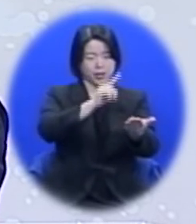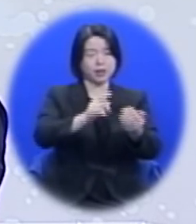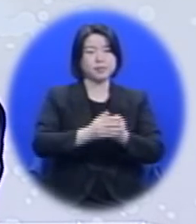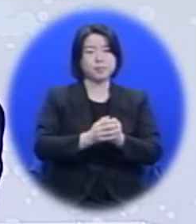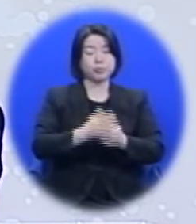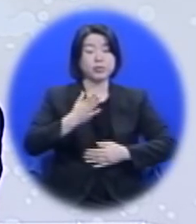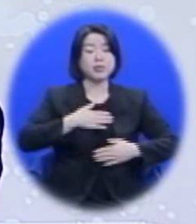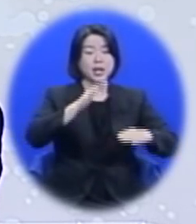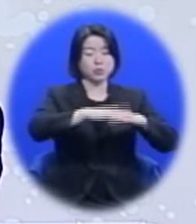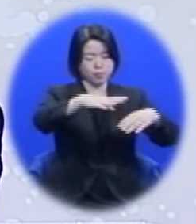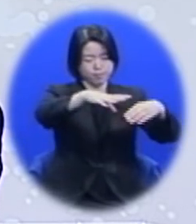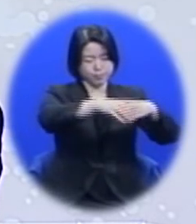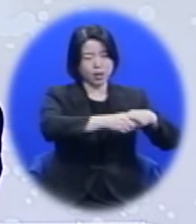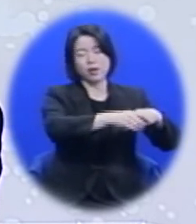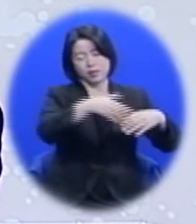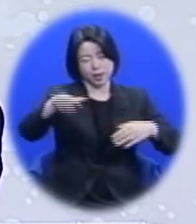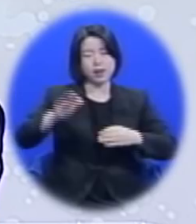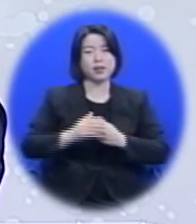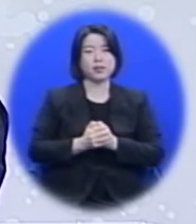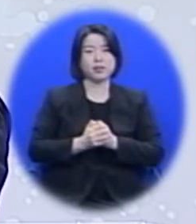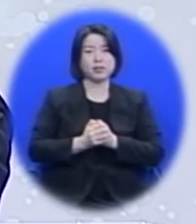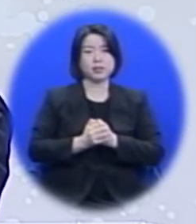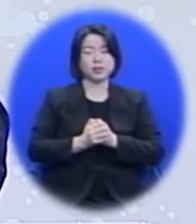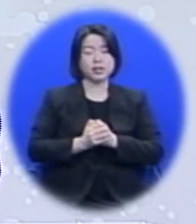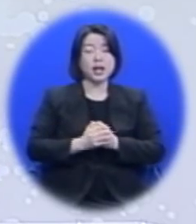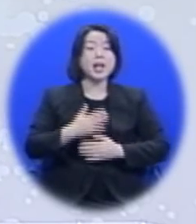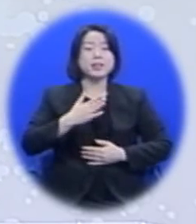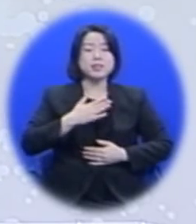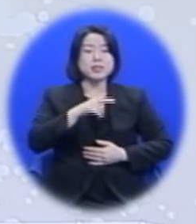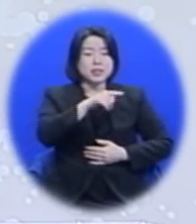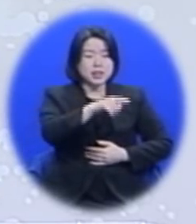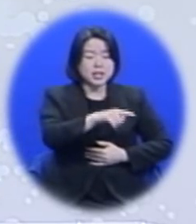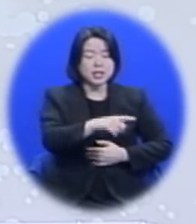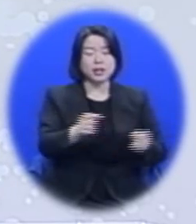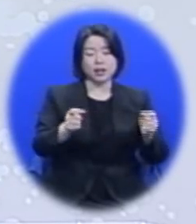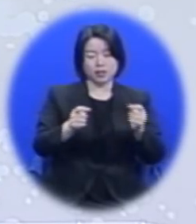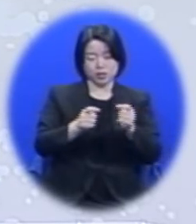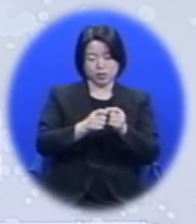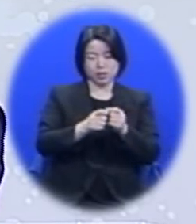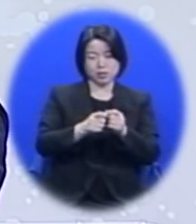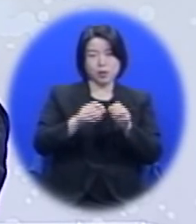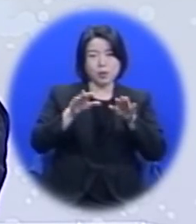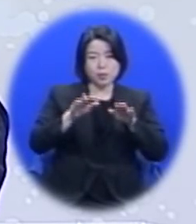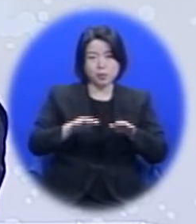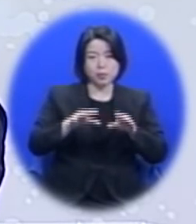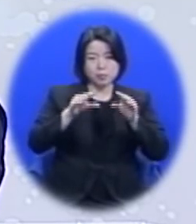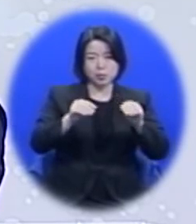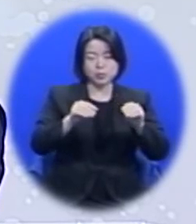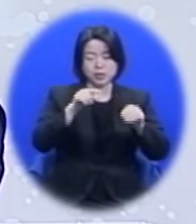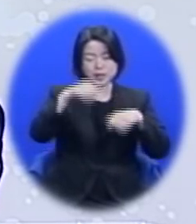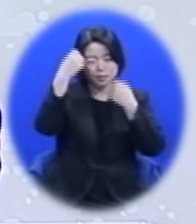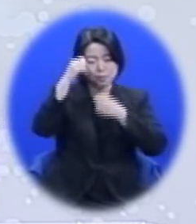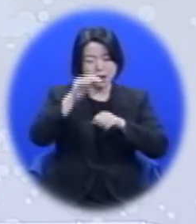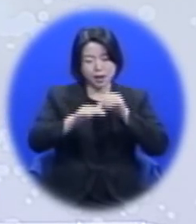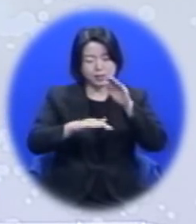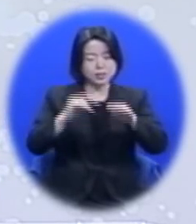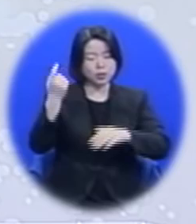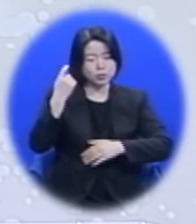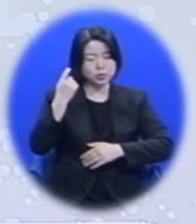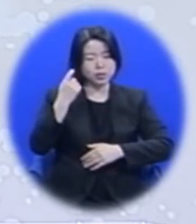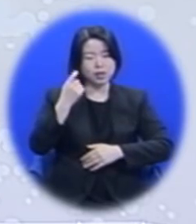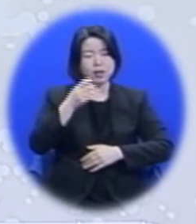내 손을 꼭 잡고 가자. 내 곁에서 멈추네. 그 발자국 소리.